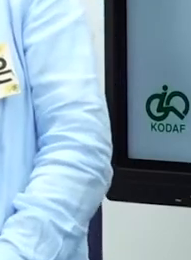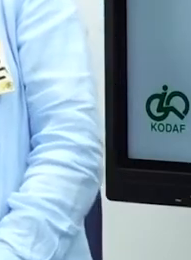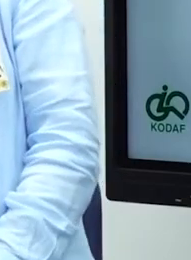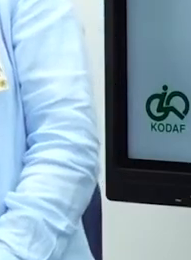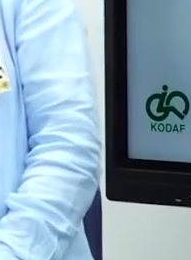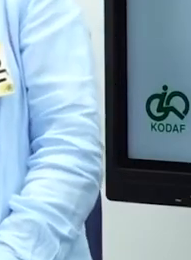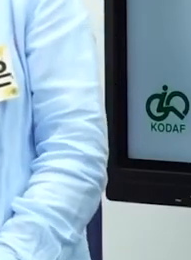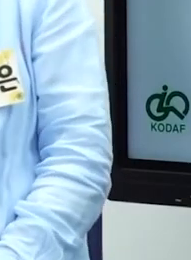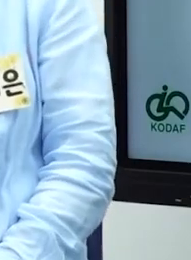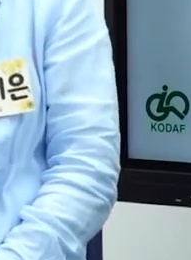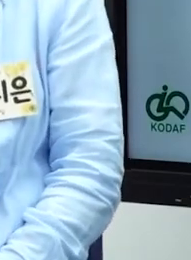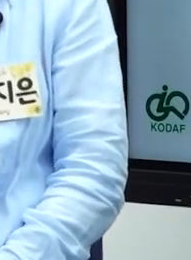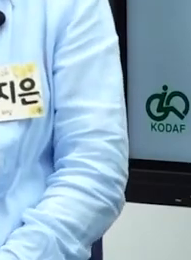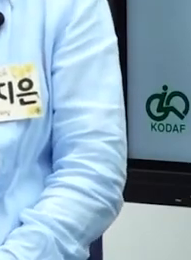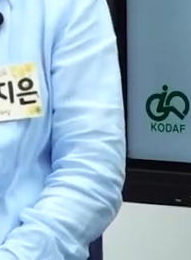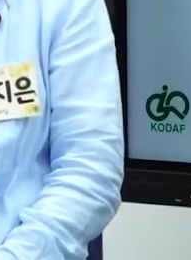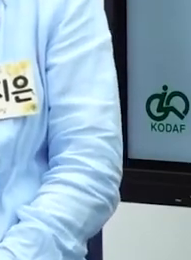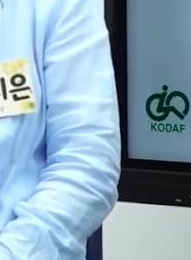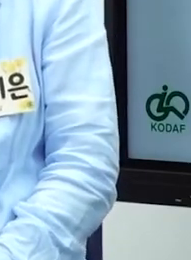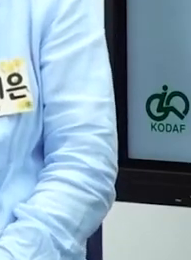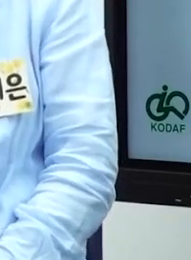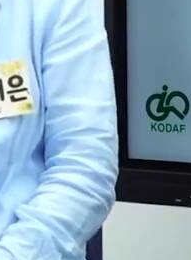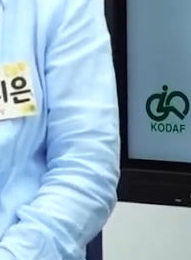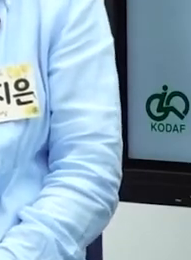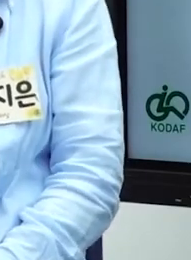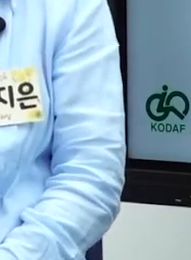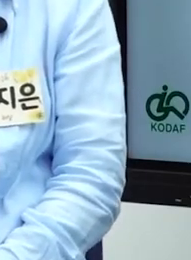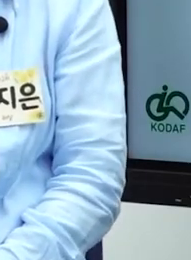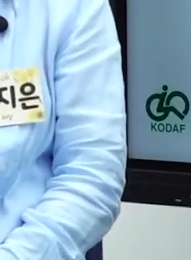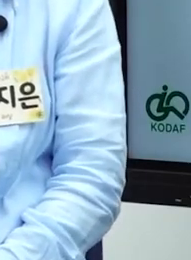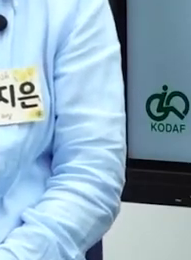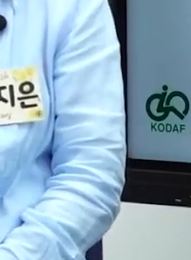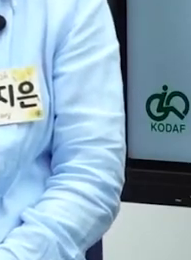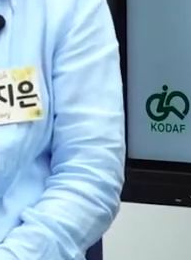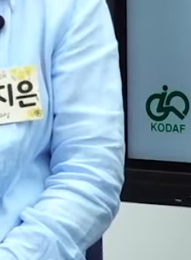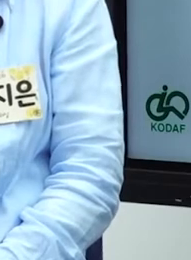함께 배를 타고 이제 어업 일을 하는데